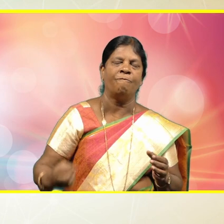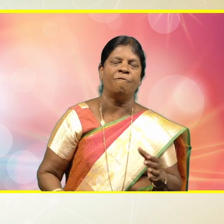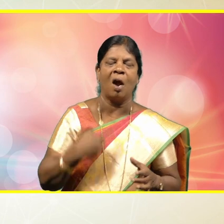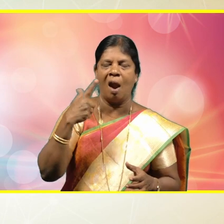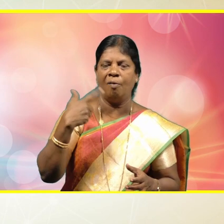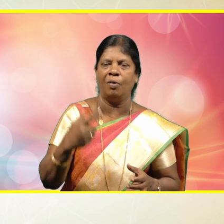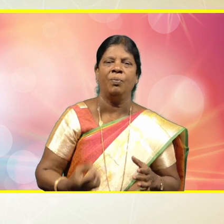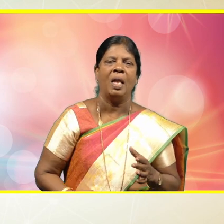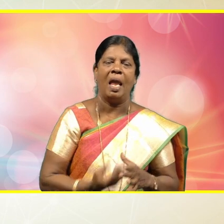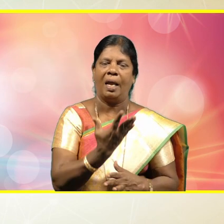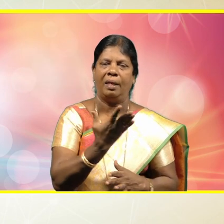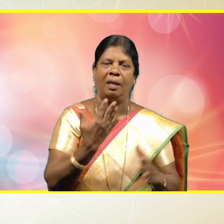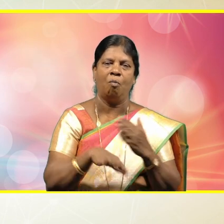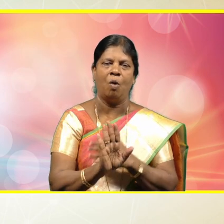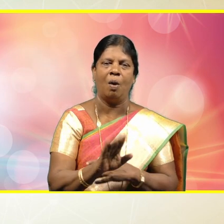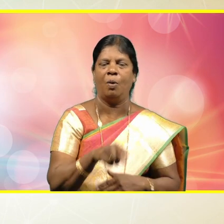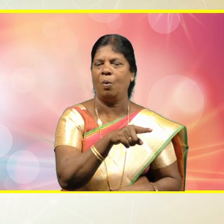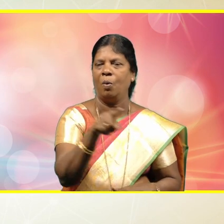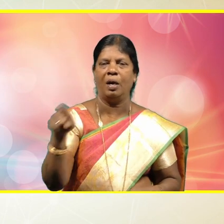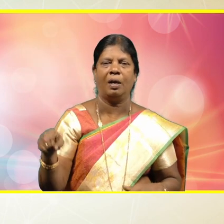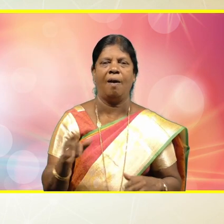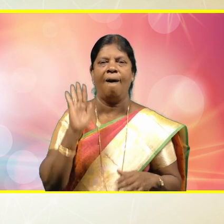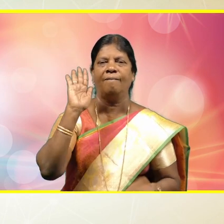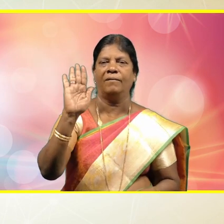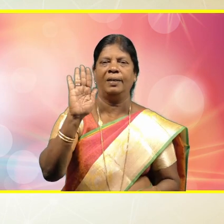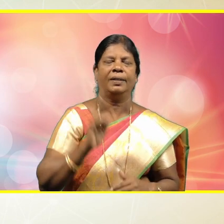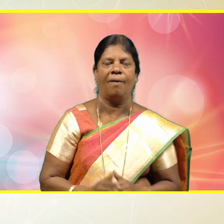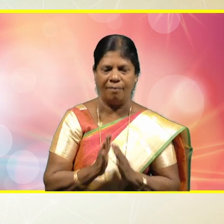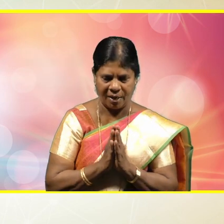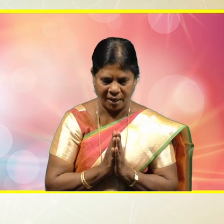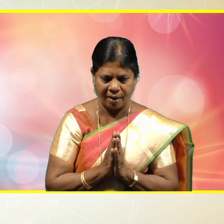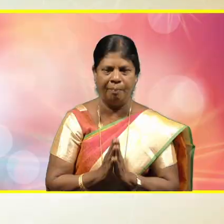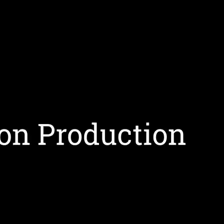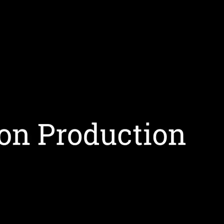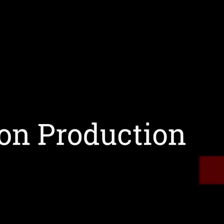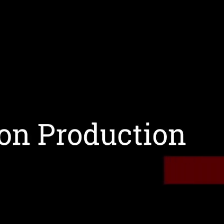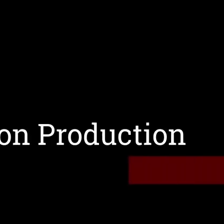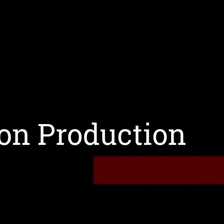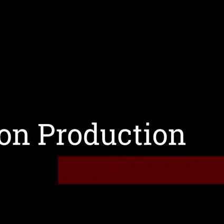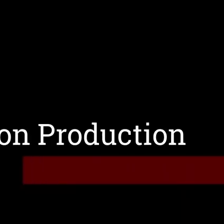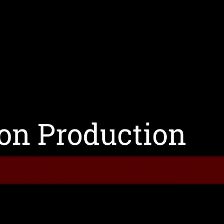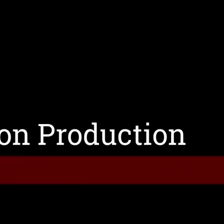ஒளியும் வாழ்வும் இயக்கம் சார்பாக உங்களுக்கு எங்கள் வாழ்த்துக்கள். வணக்கம்.